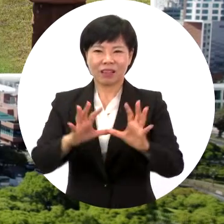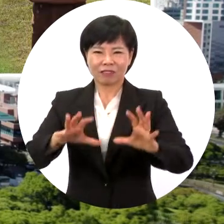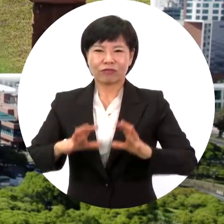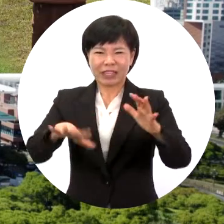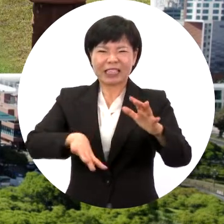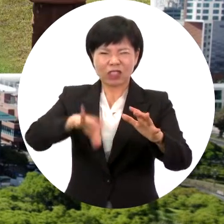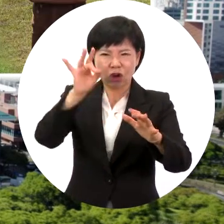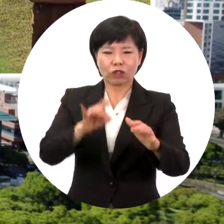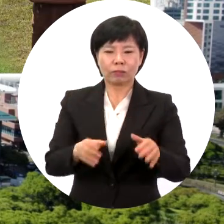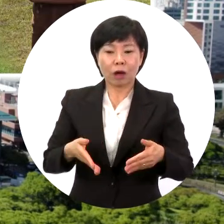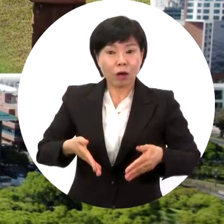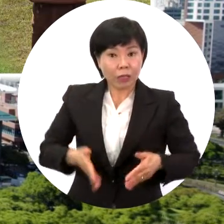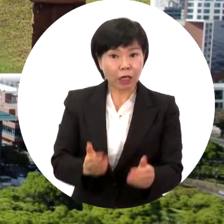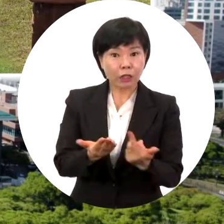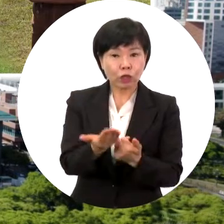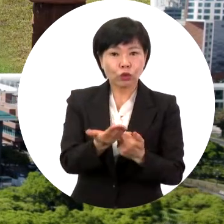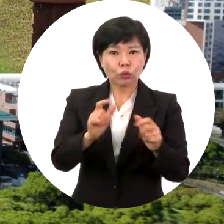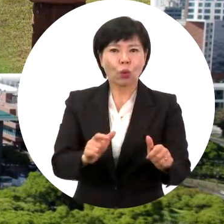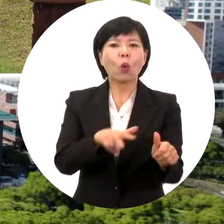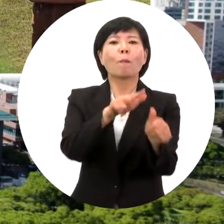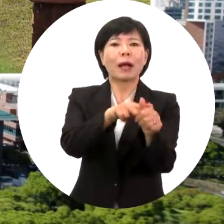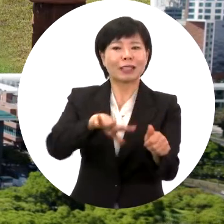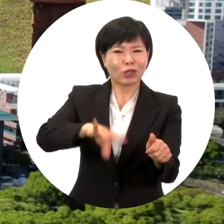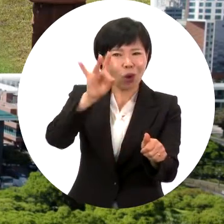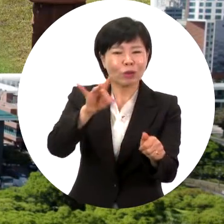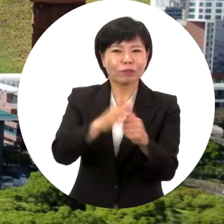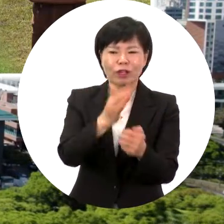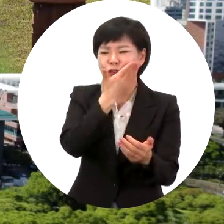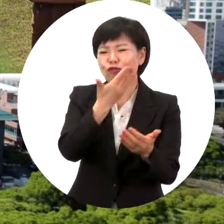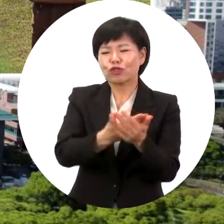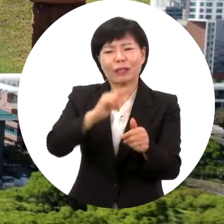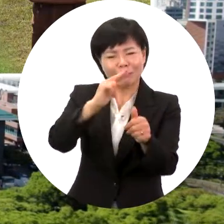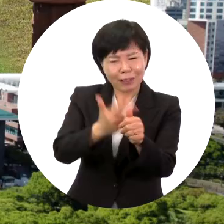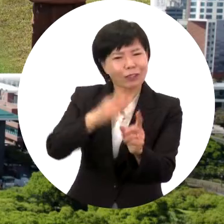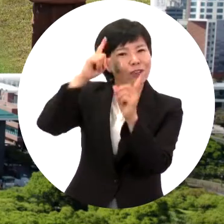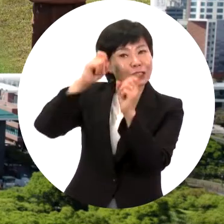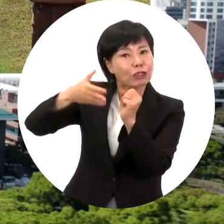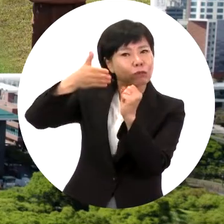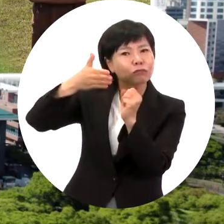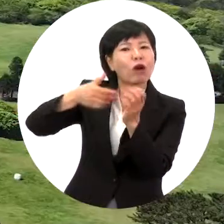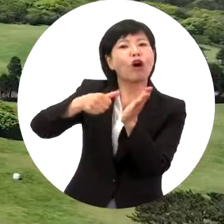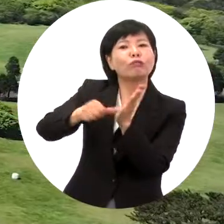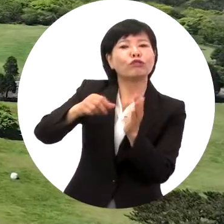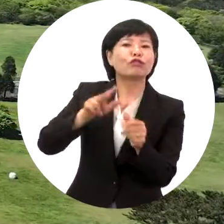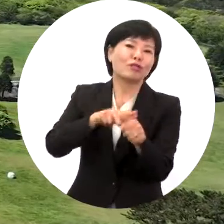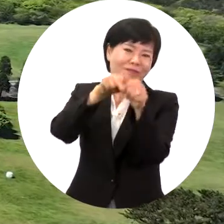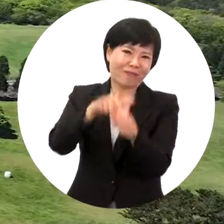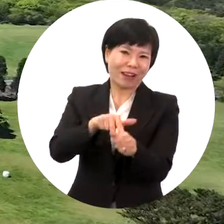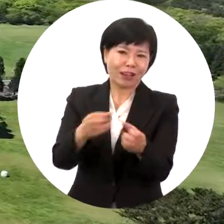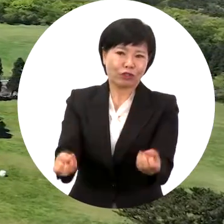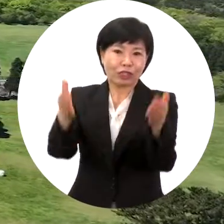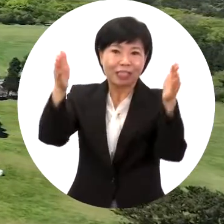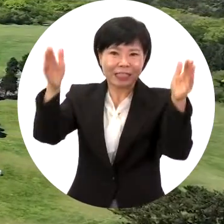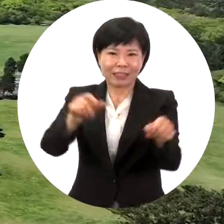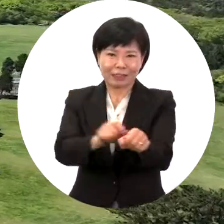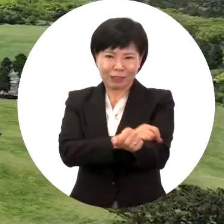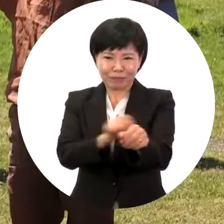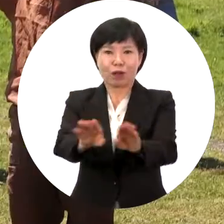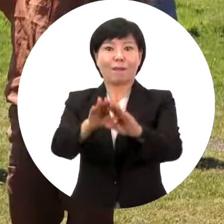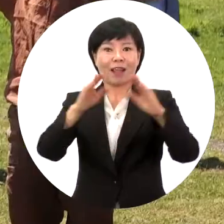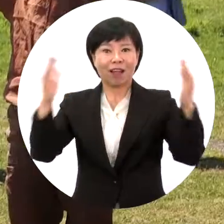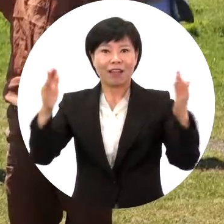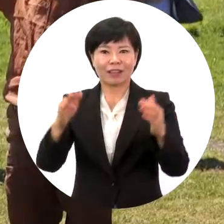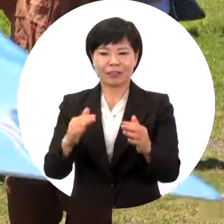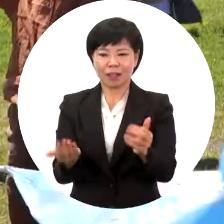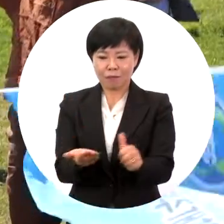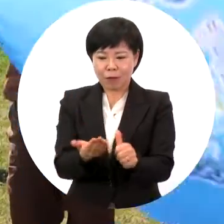유일의 향토마인 제주마는 제주에서만 볼 수 있는 귀한 천연기념물인데요. 축제 기간에만 특별 개방한